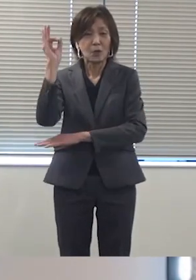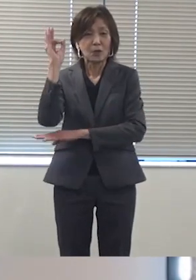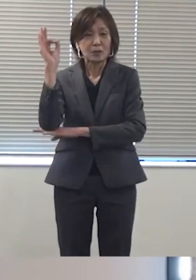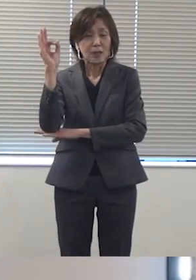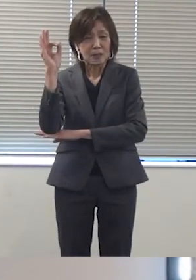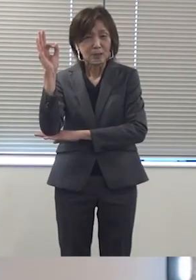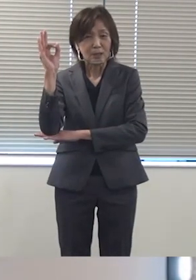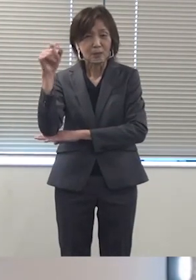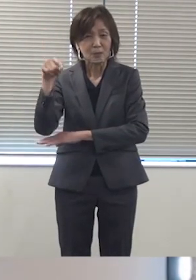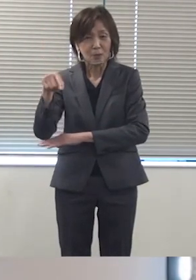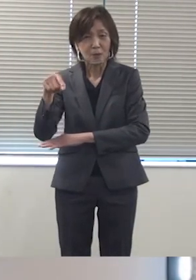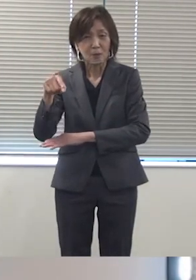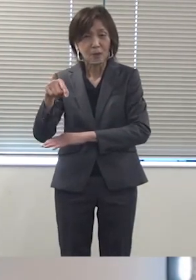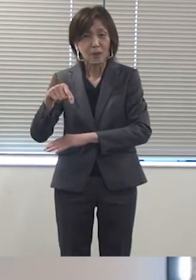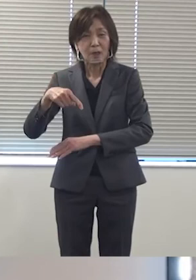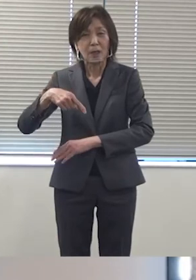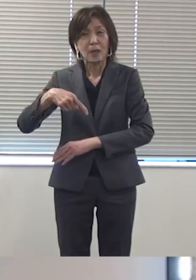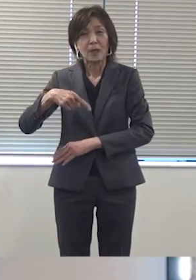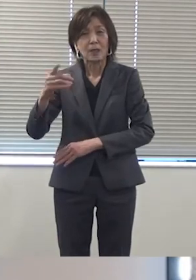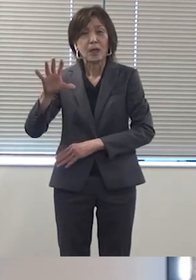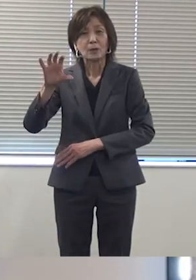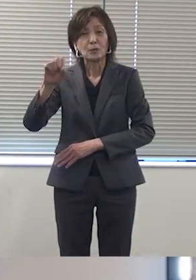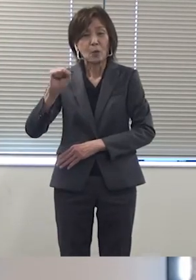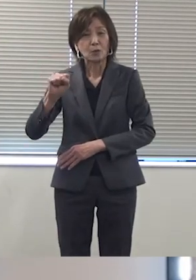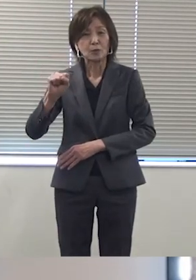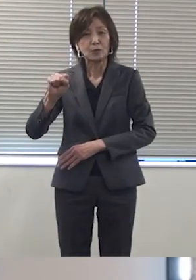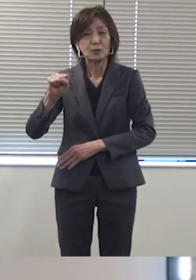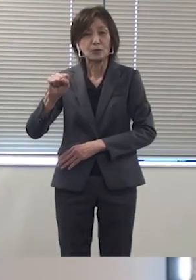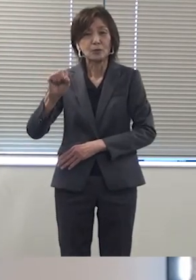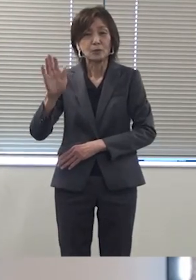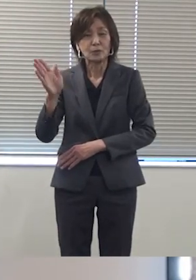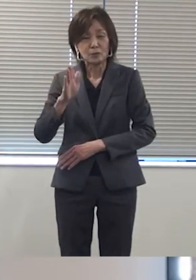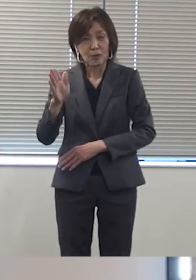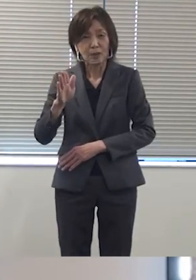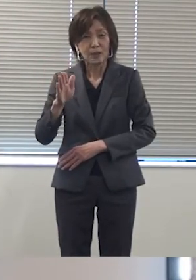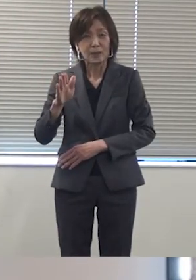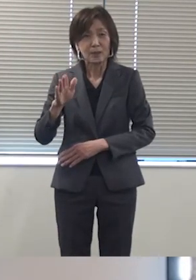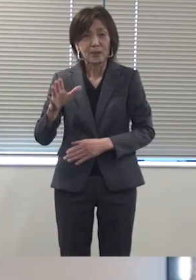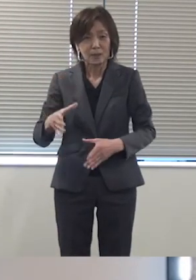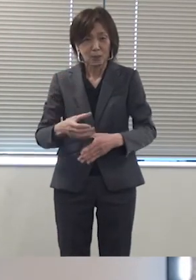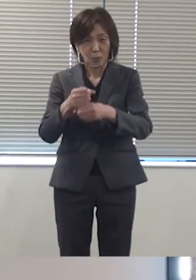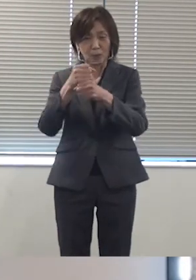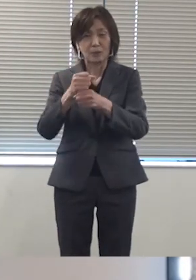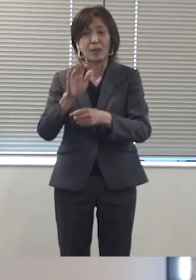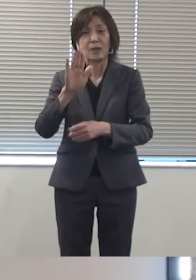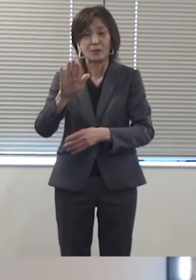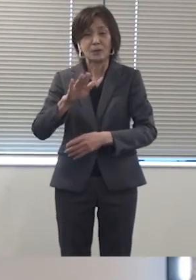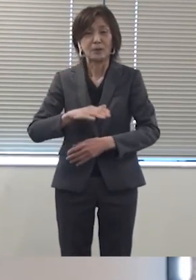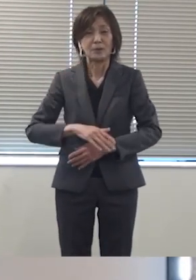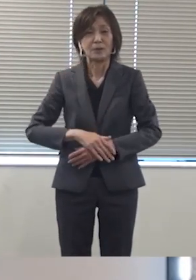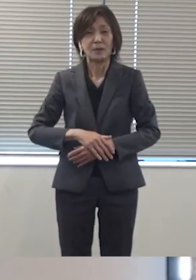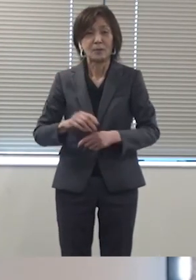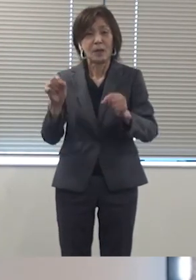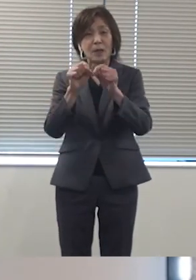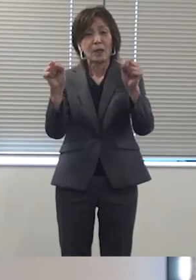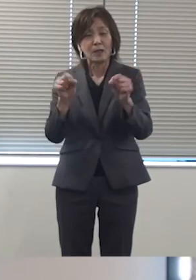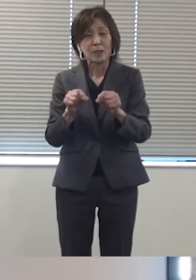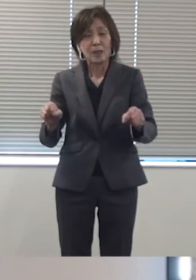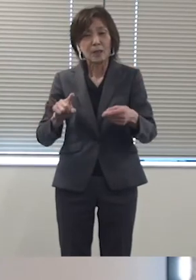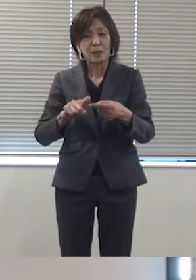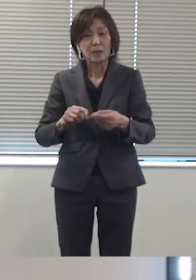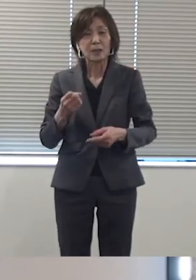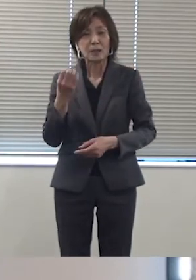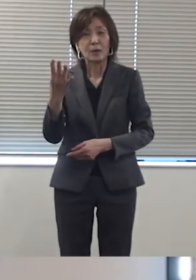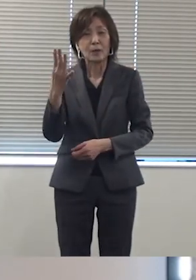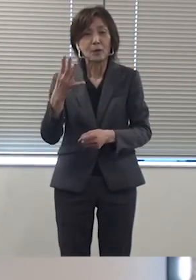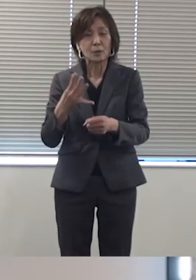と令和4年度で、全部予算組みしましたって終わったんですけど、結果的には、まあ、いろんな工夫しながら、まあ、財源が新た